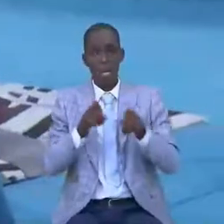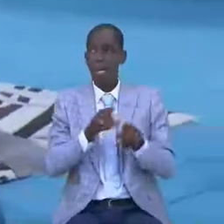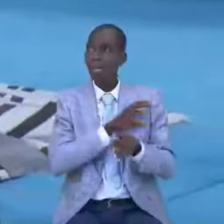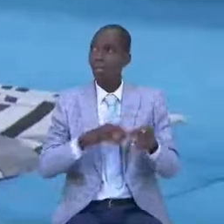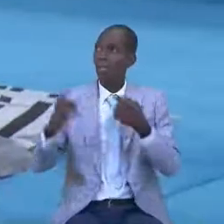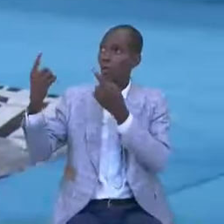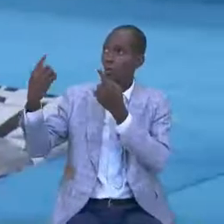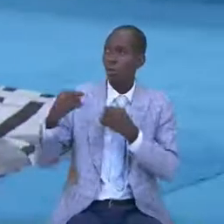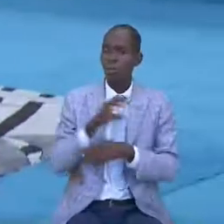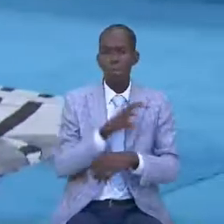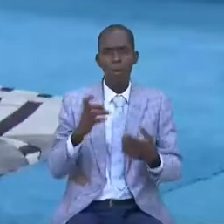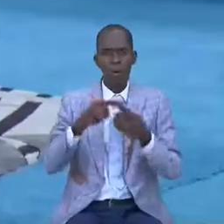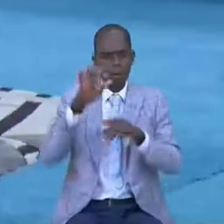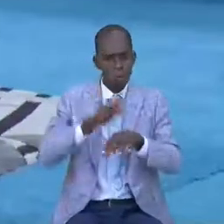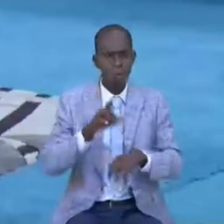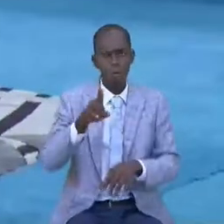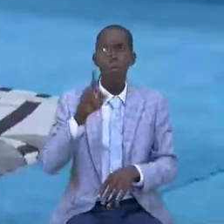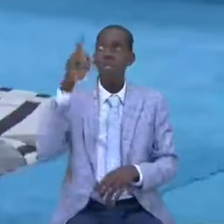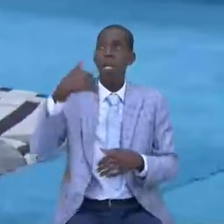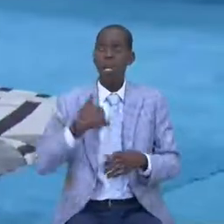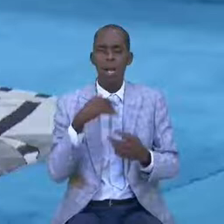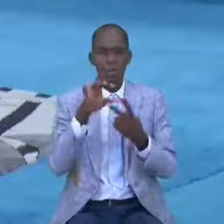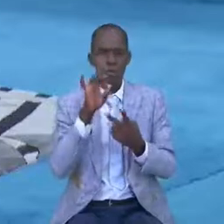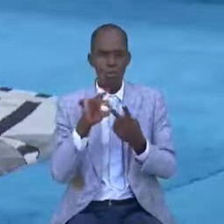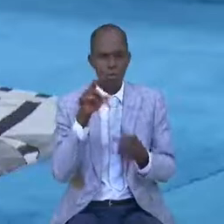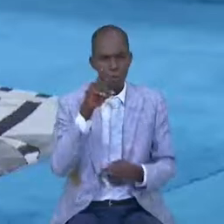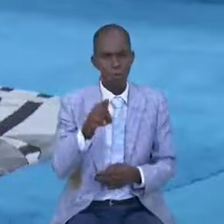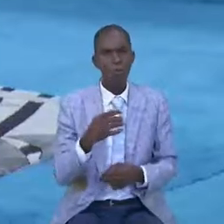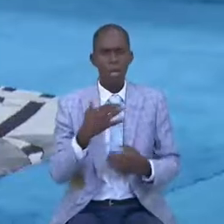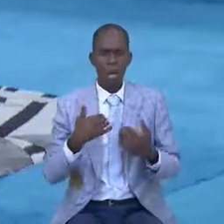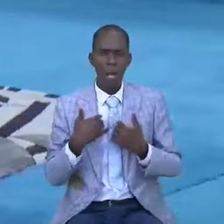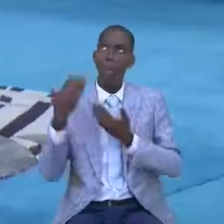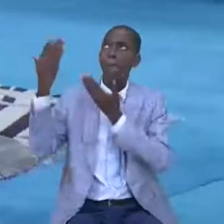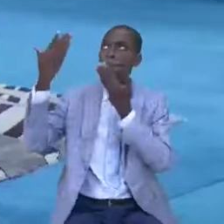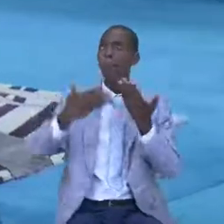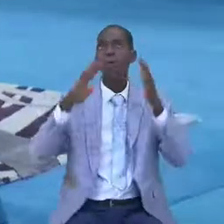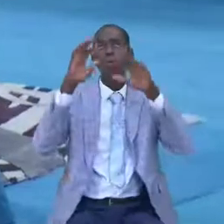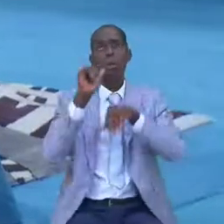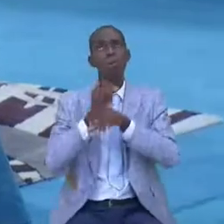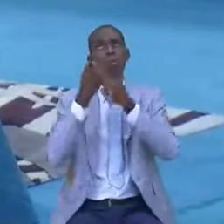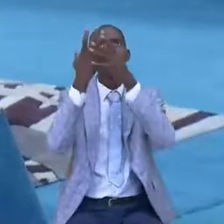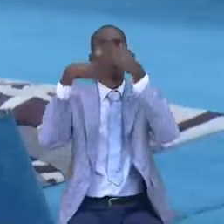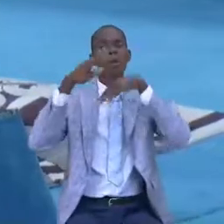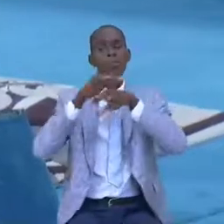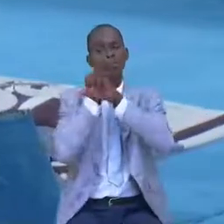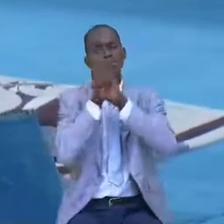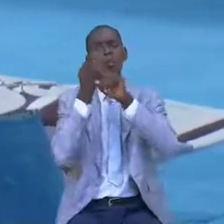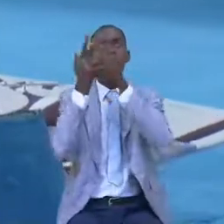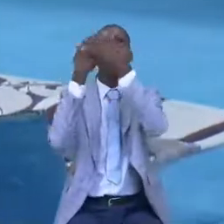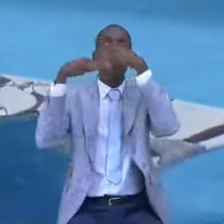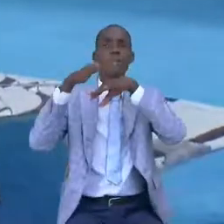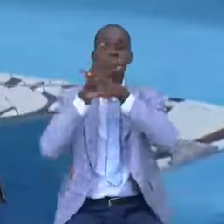Vous n'allez pas quitter le rang. Comme Christ vient, il va vouloir vous toucher que je t'ai choisi.